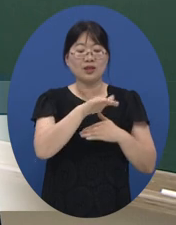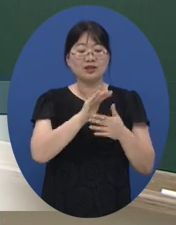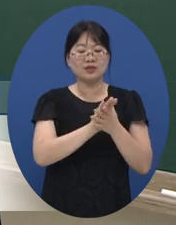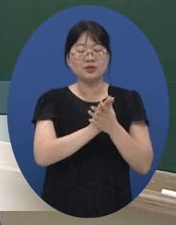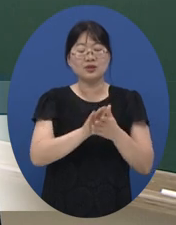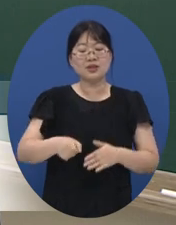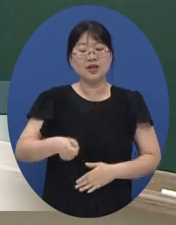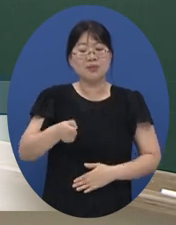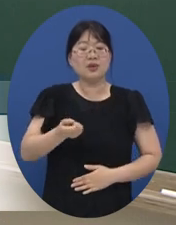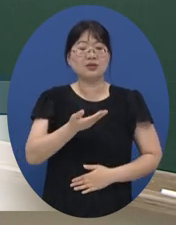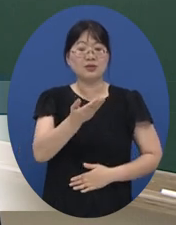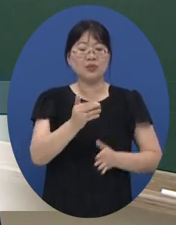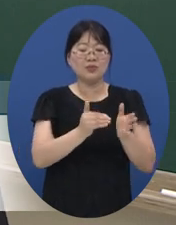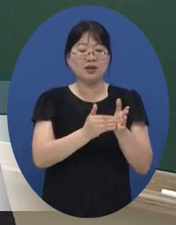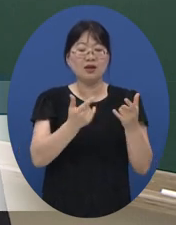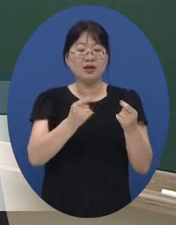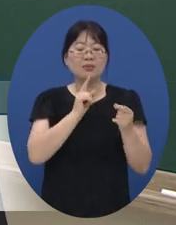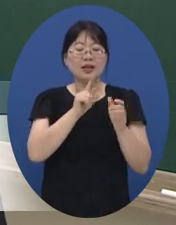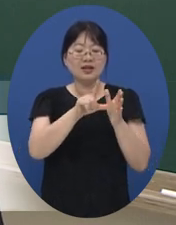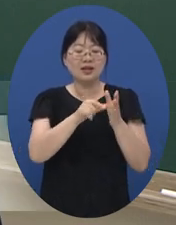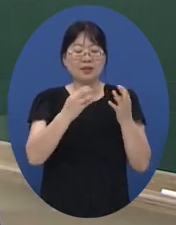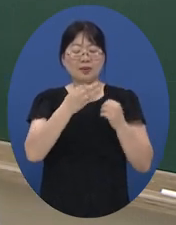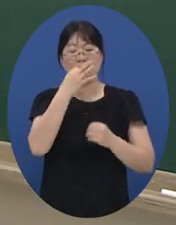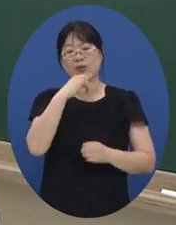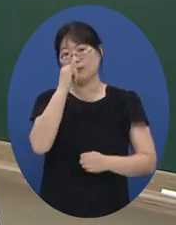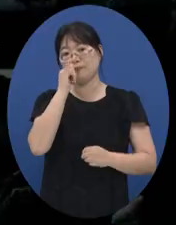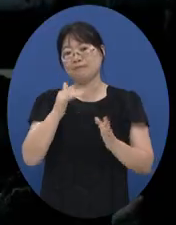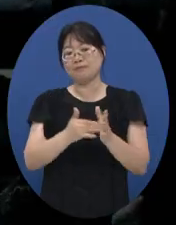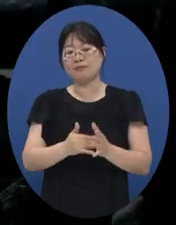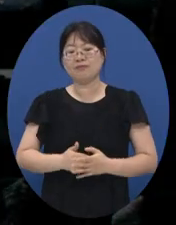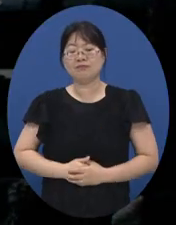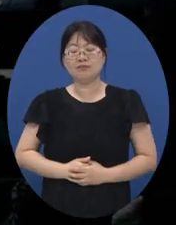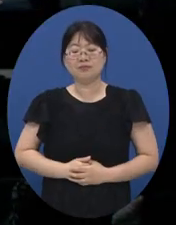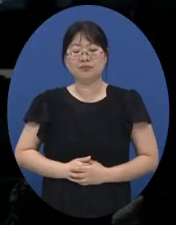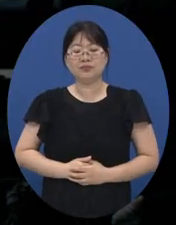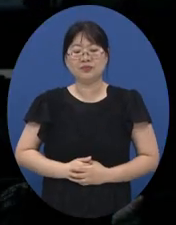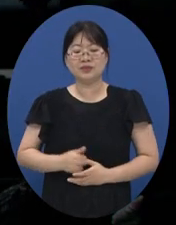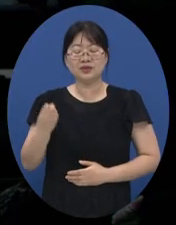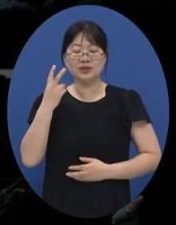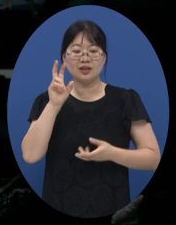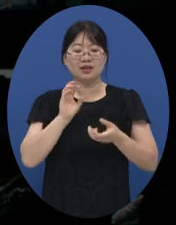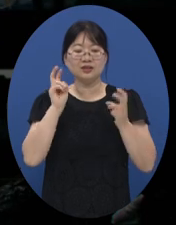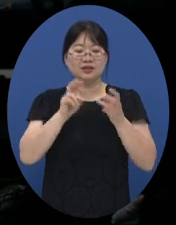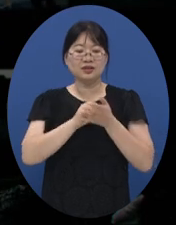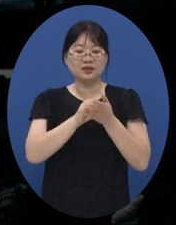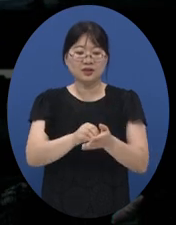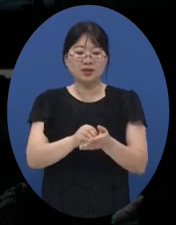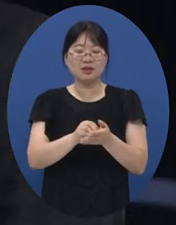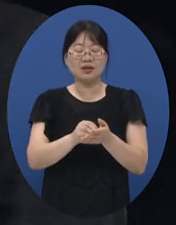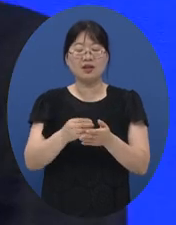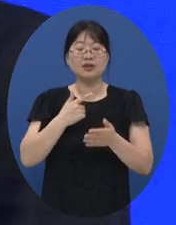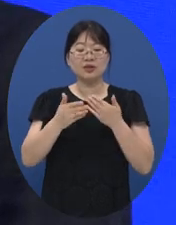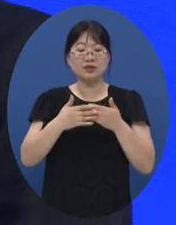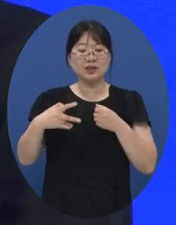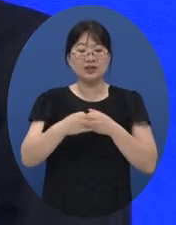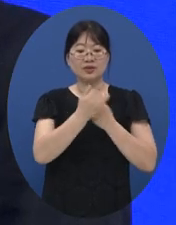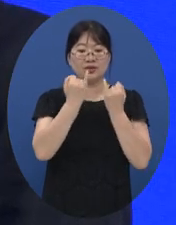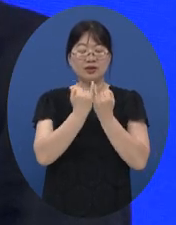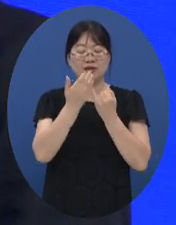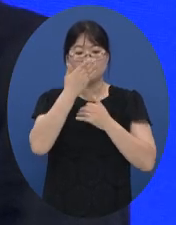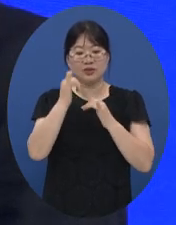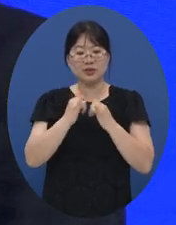친구들과 만들어줬어요 이렇게 말할 땐 거라면 됩니다 제 취업을 희망하는 경력단절 여성과 청년 등 의